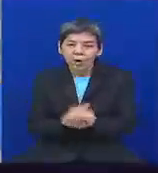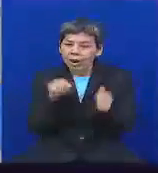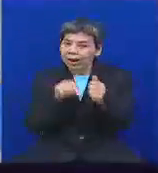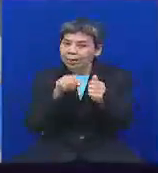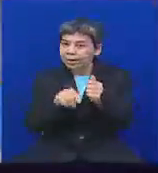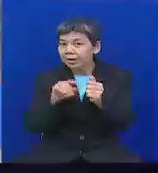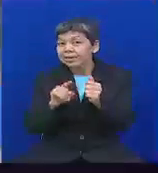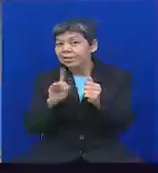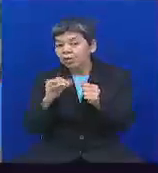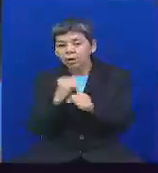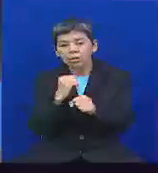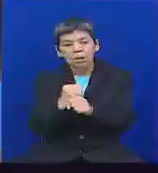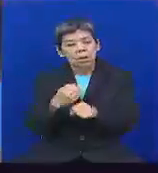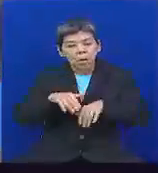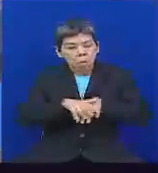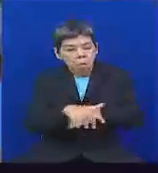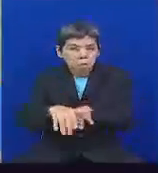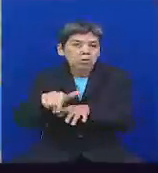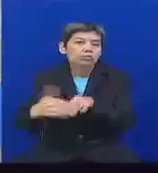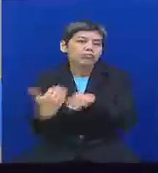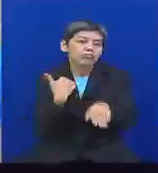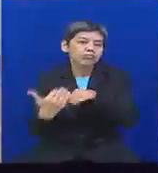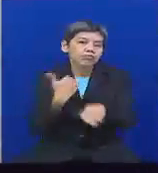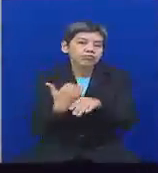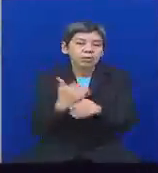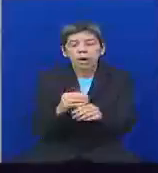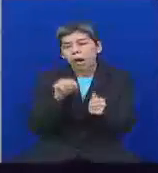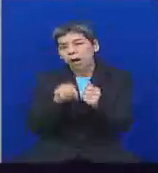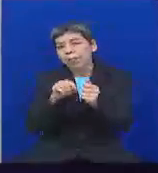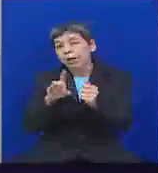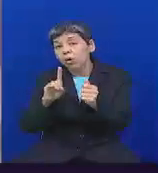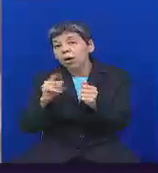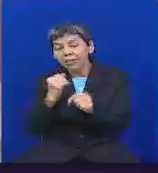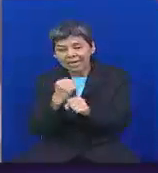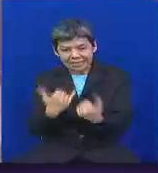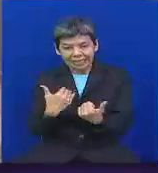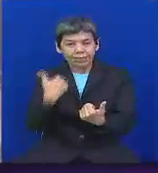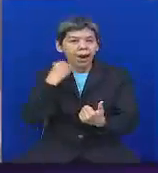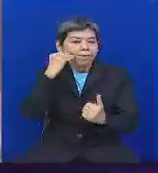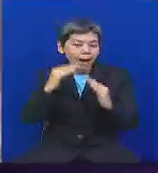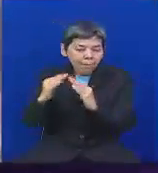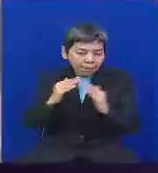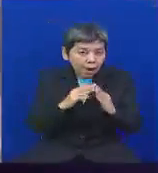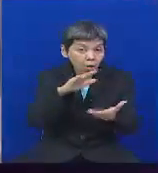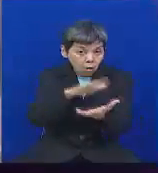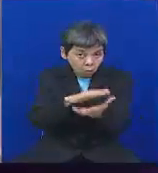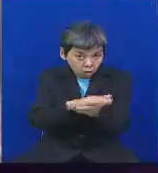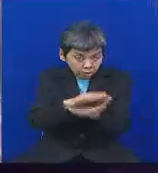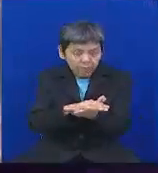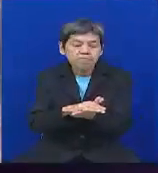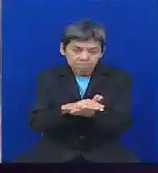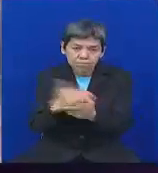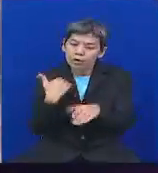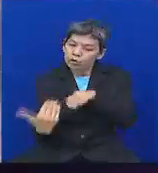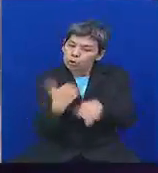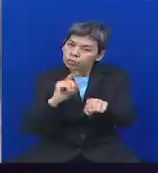ภอดอกคำใต้ไหลทะลักเข้าพื้นที่ในเขตเทศบาลเมืองดอกคำใต้อีกระลอกก็ทำให้บ้านเรือประชาชนและโรงเรียนนะคะรวมทั้งถ